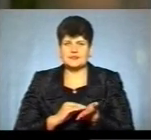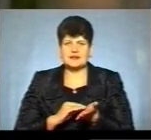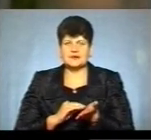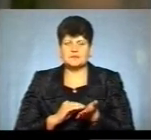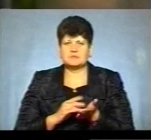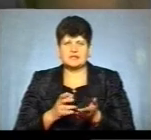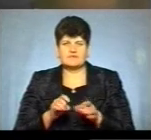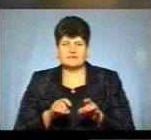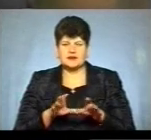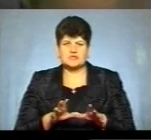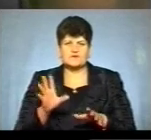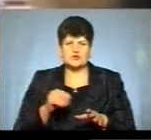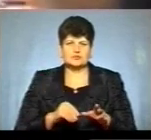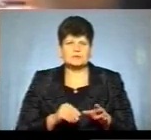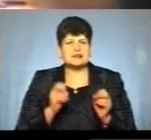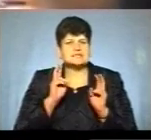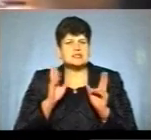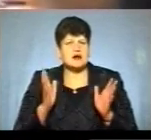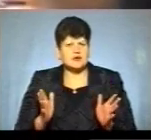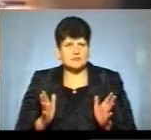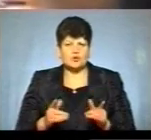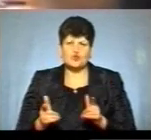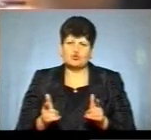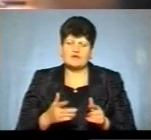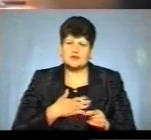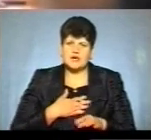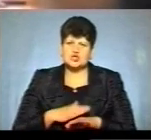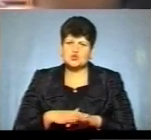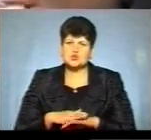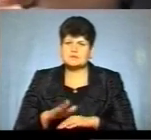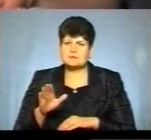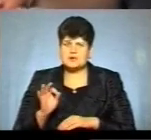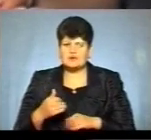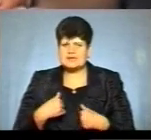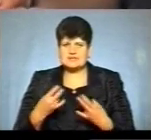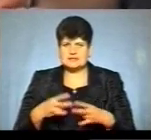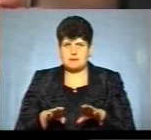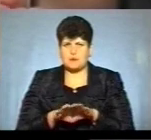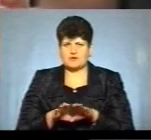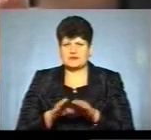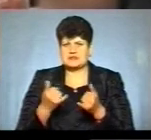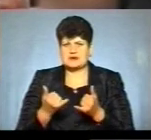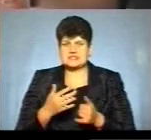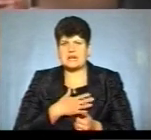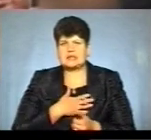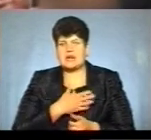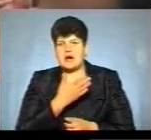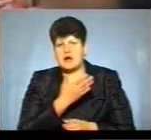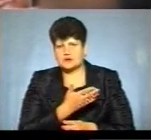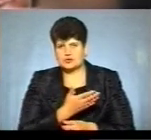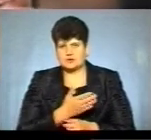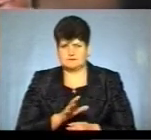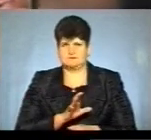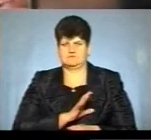з цим пов'язані. Ми не знаємо, чи готове наше суспільство. Нас не треба порівнювати зараз, наприклад, з Канадою, де це